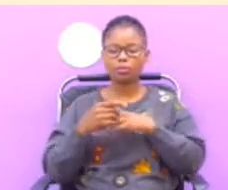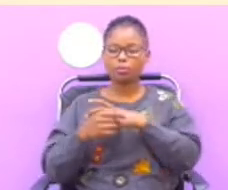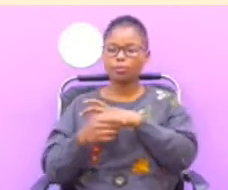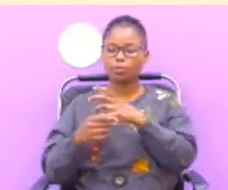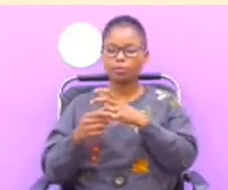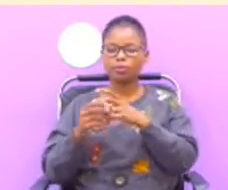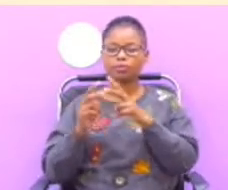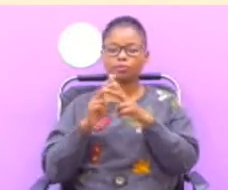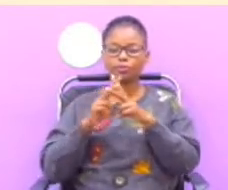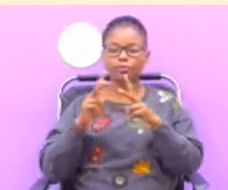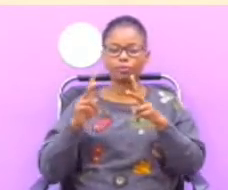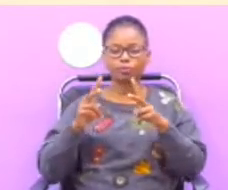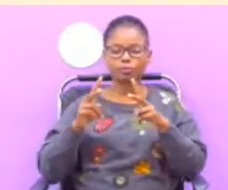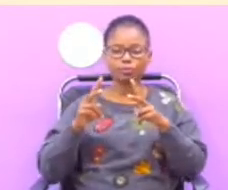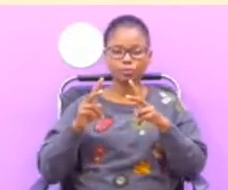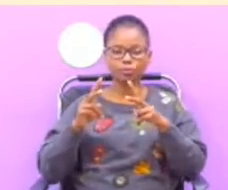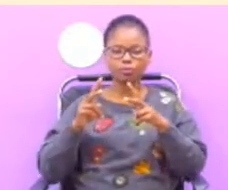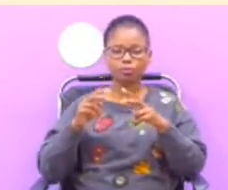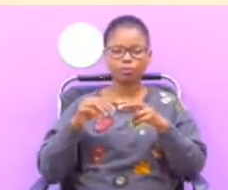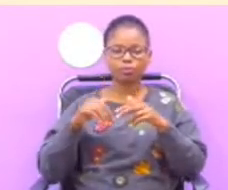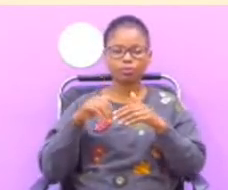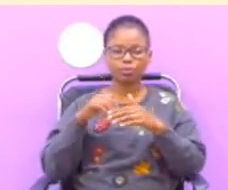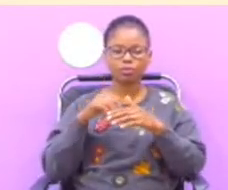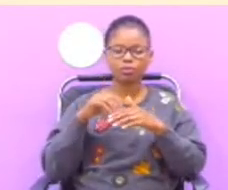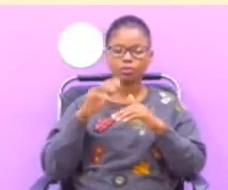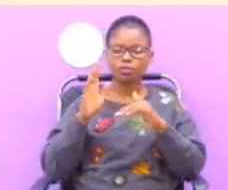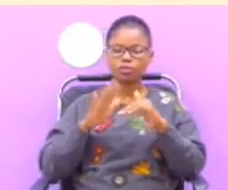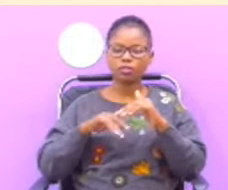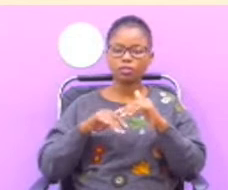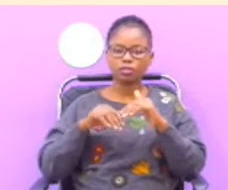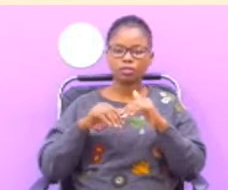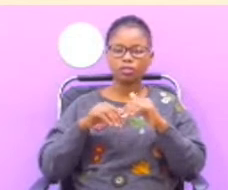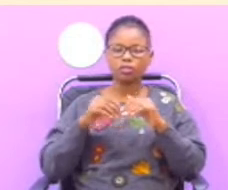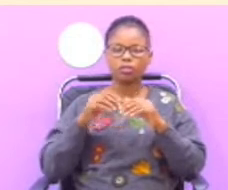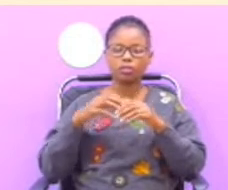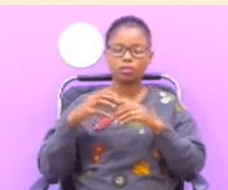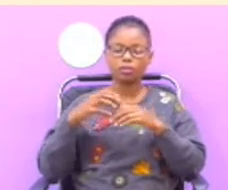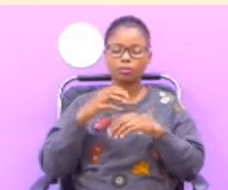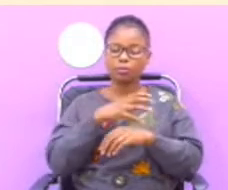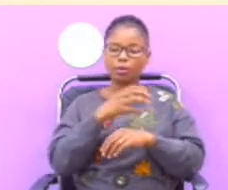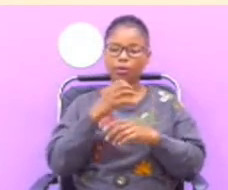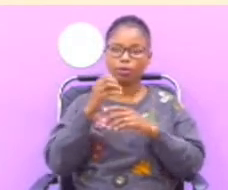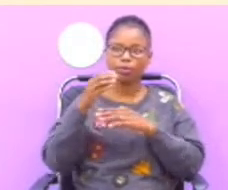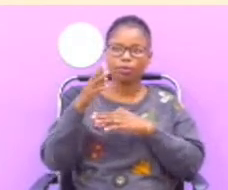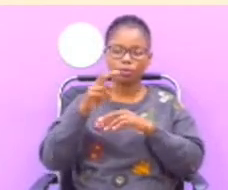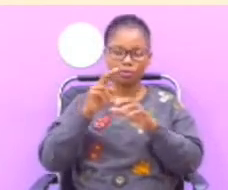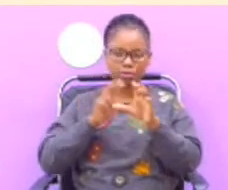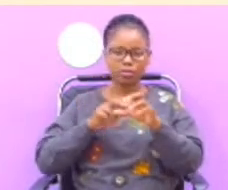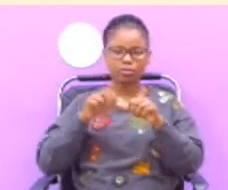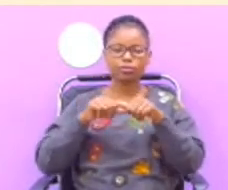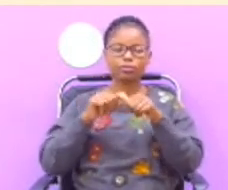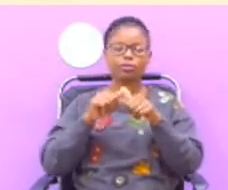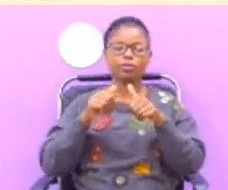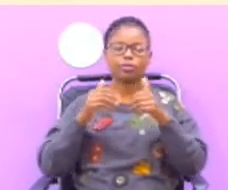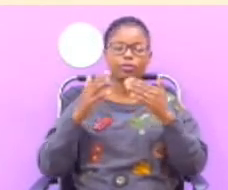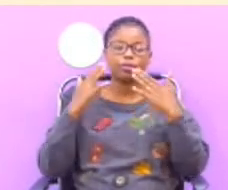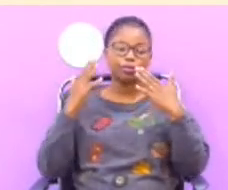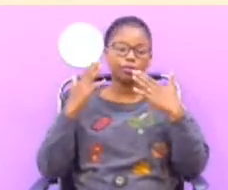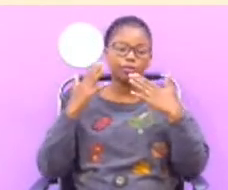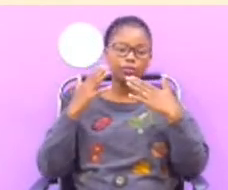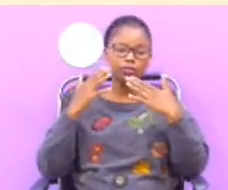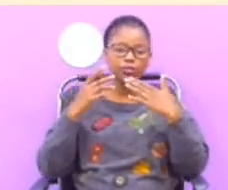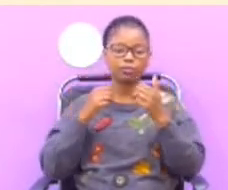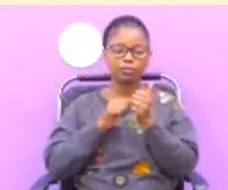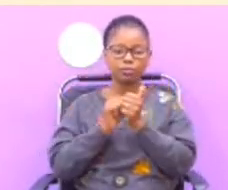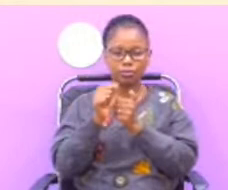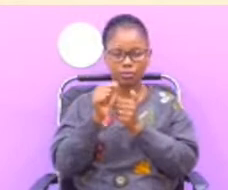mamĩthondeka naguo ndĩngĩtorio nĩ hinya wa Ngai akĩmonia ndĩrĩ o kuo na ndĩrĩ o gĩtĩ-inĩ Nede